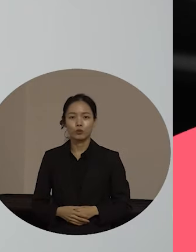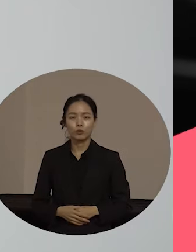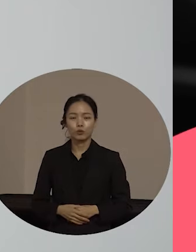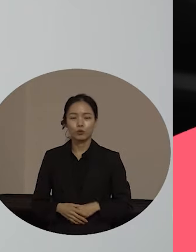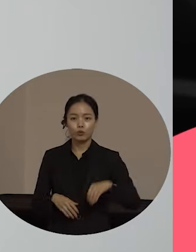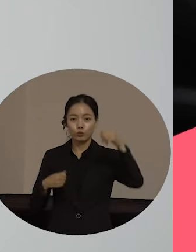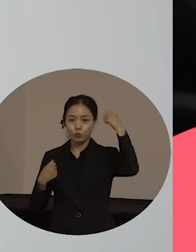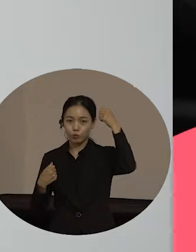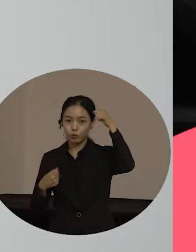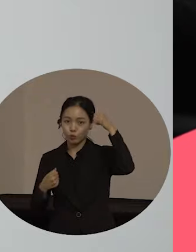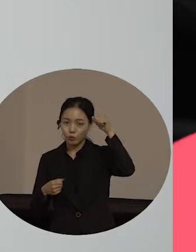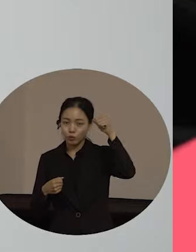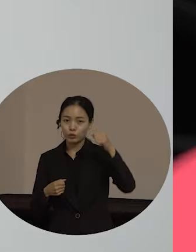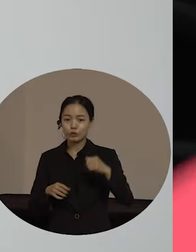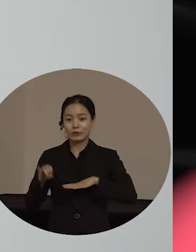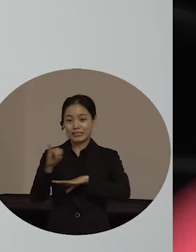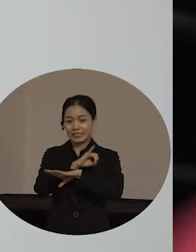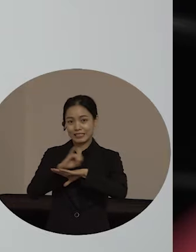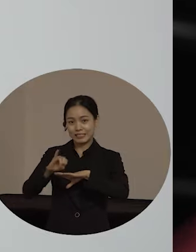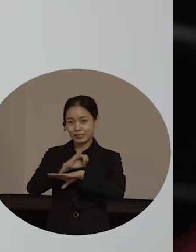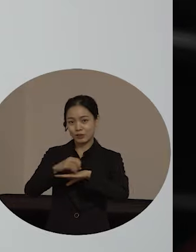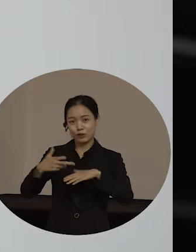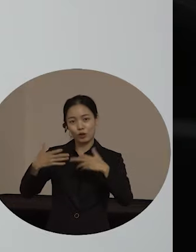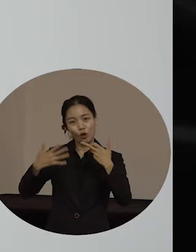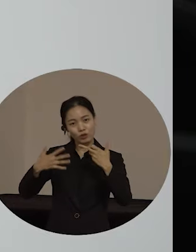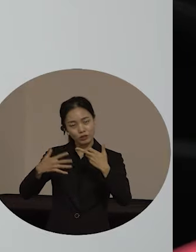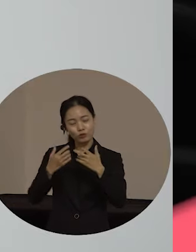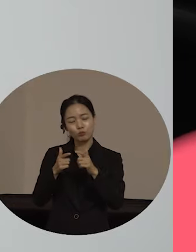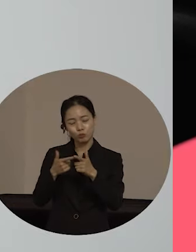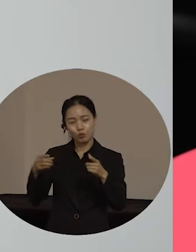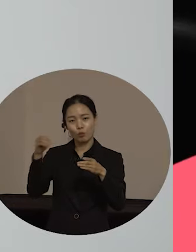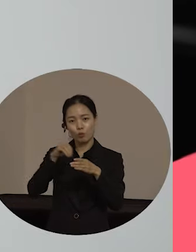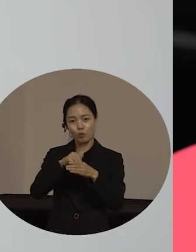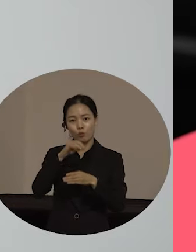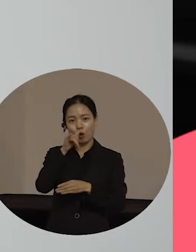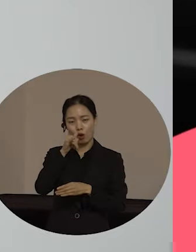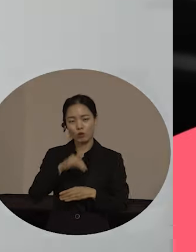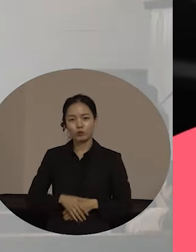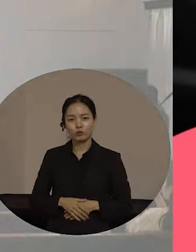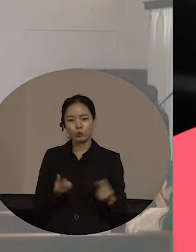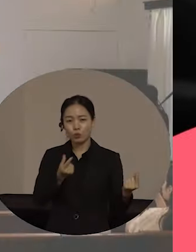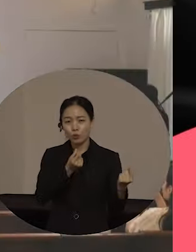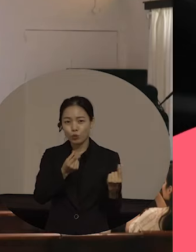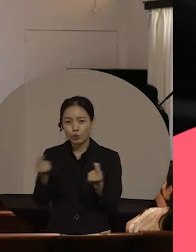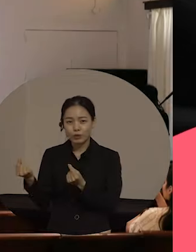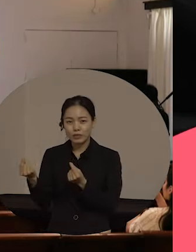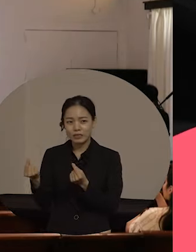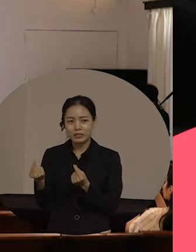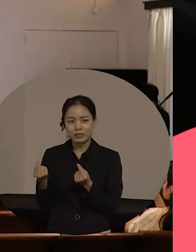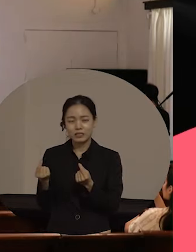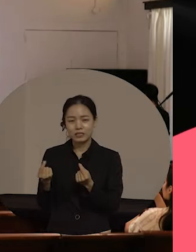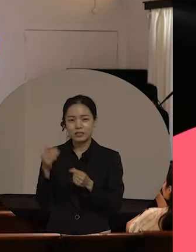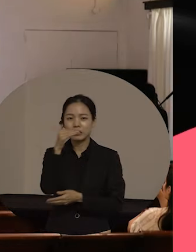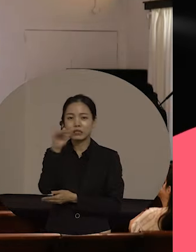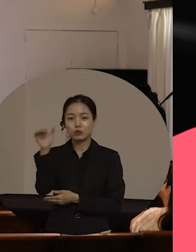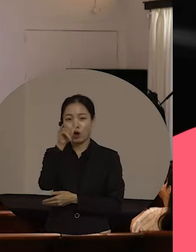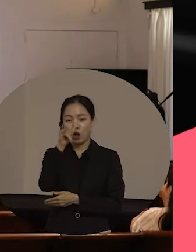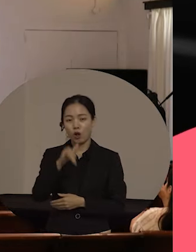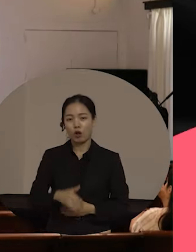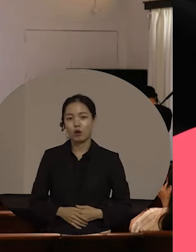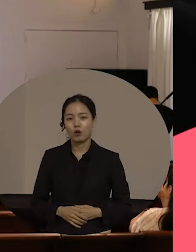etc. So it's going to be equal for all those areas. Yeah. 방금 말씀하신 것처럼 몽골리아는 지금